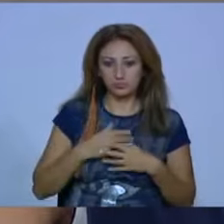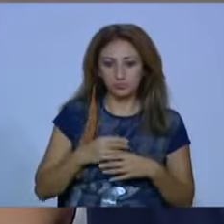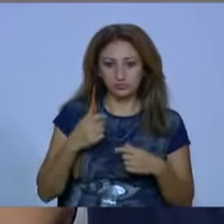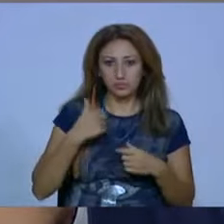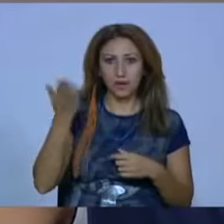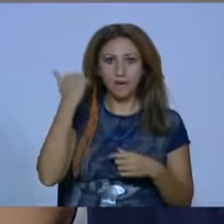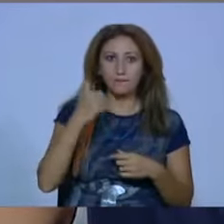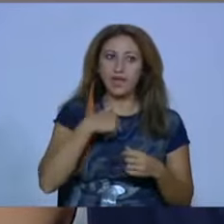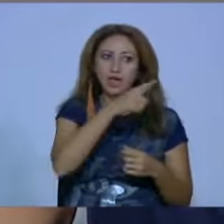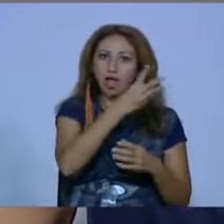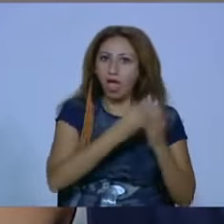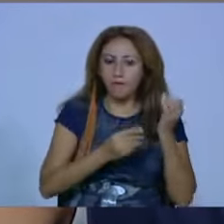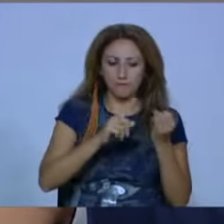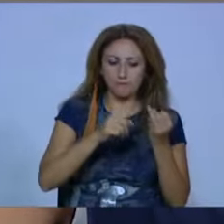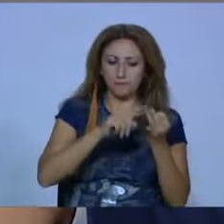لها من علاء